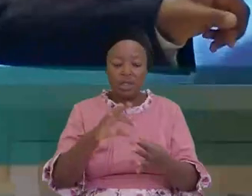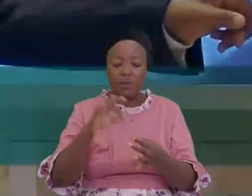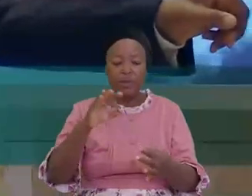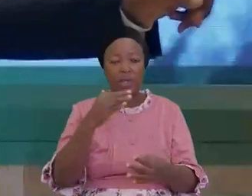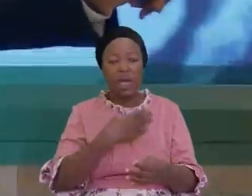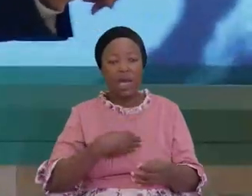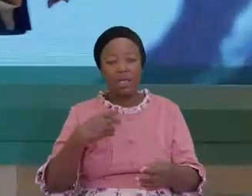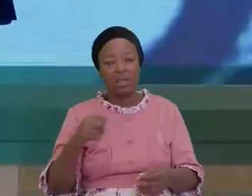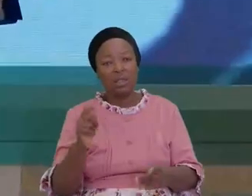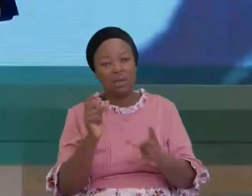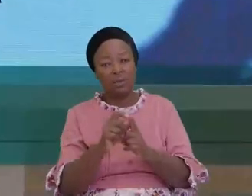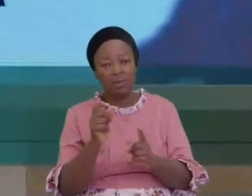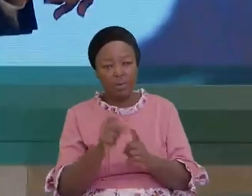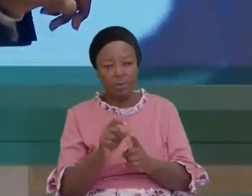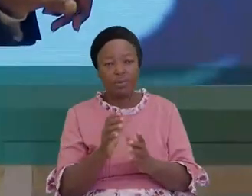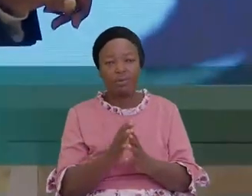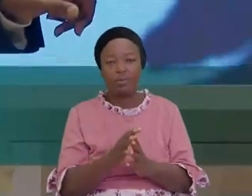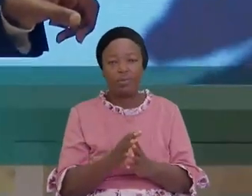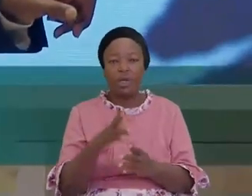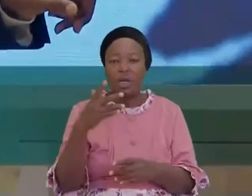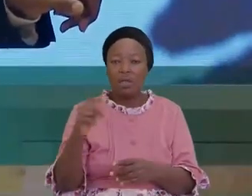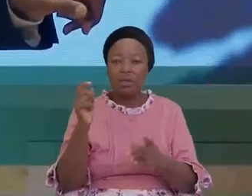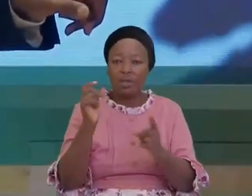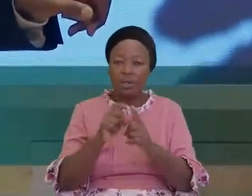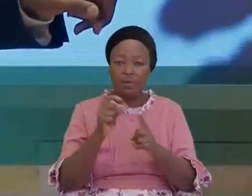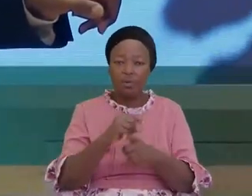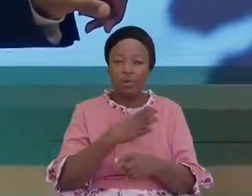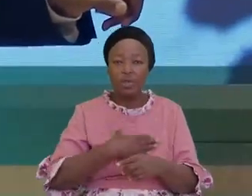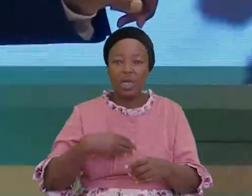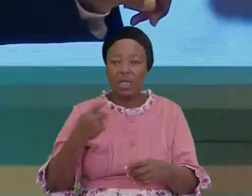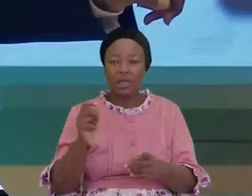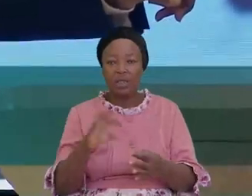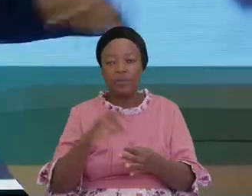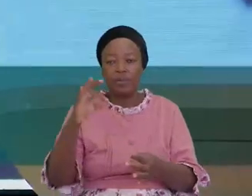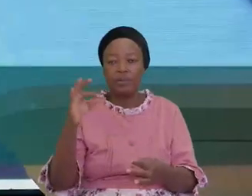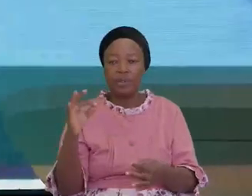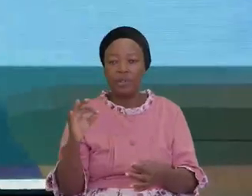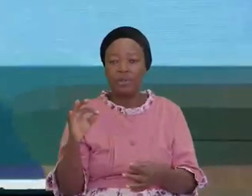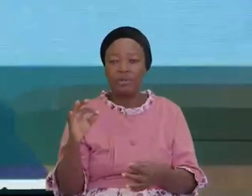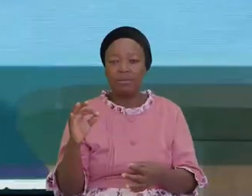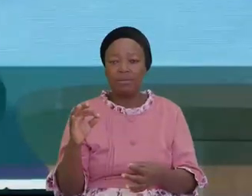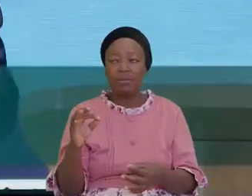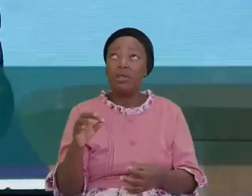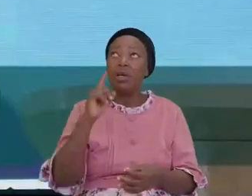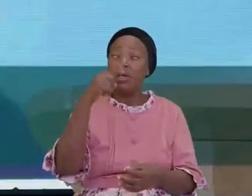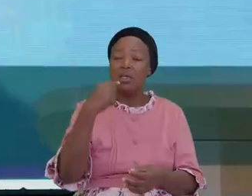L'esprit et la parole. La parole et l'esprit.